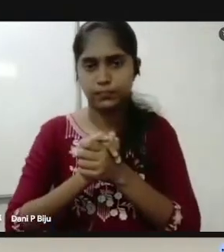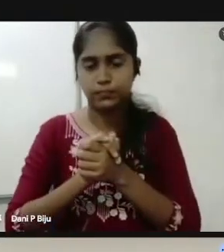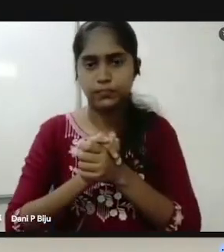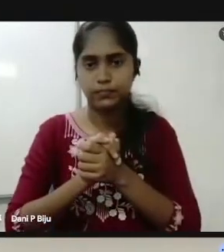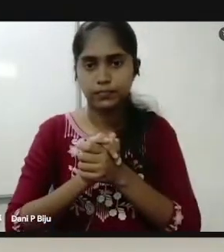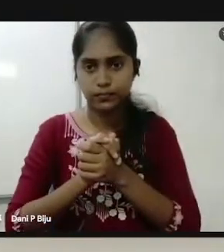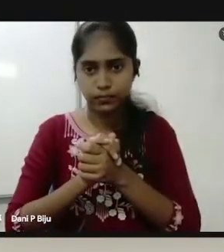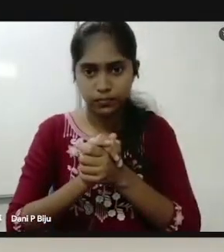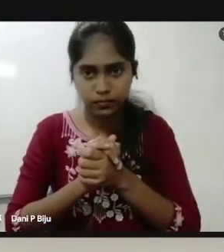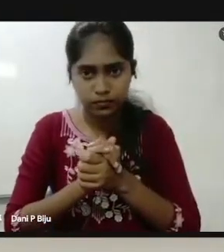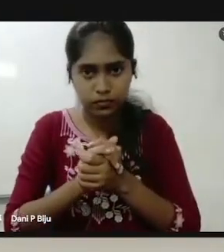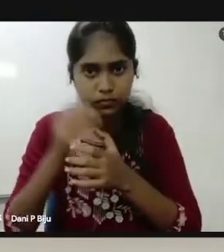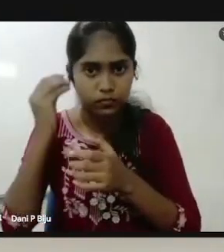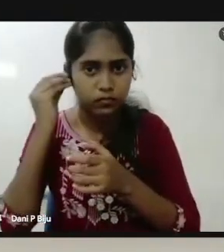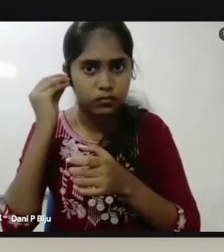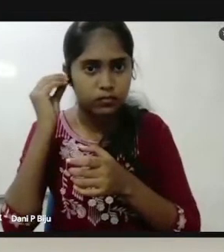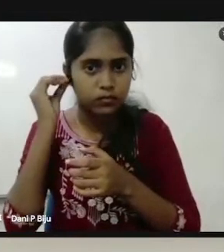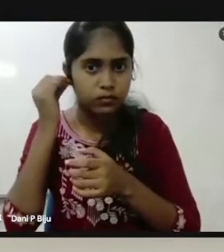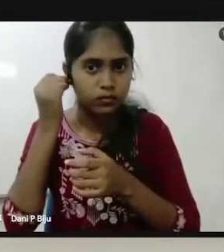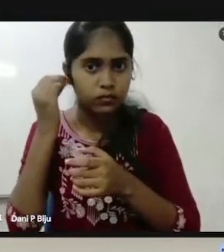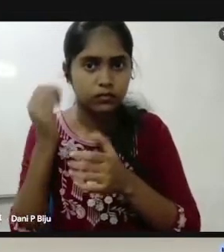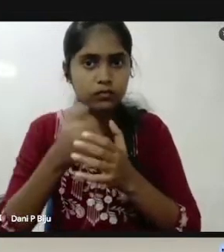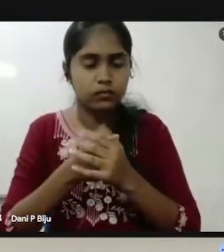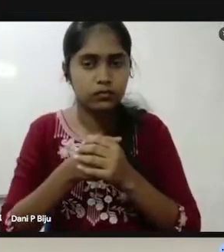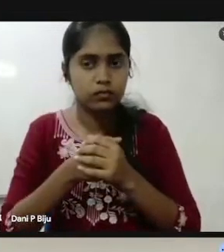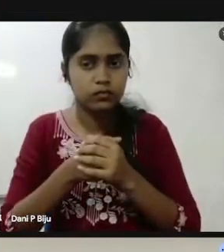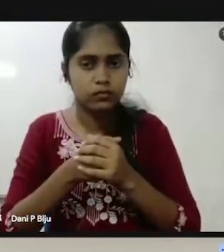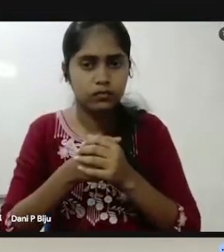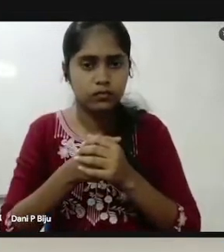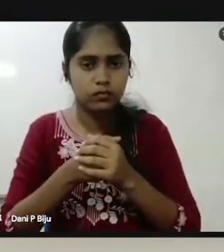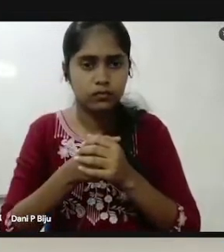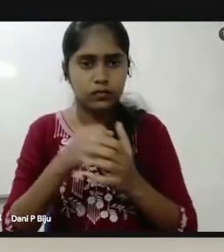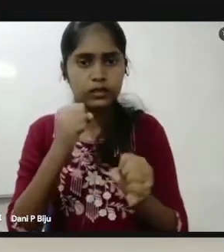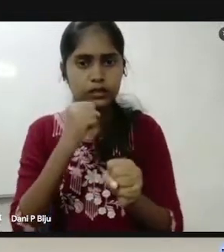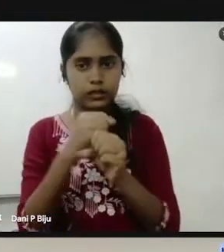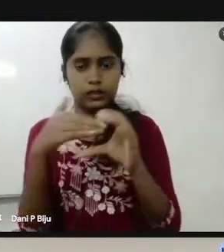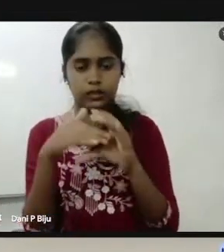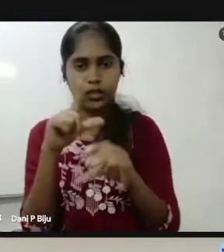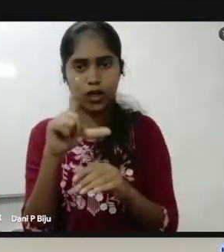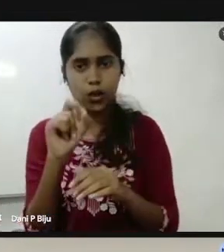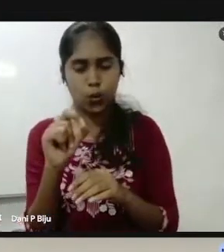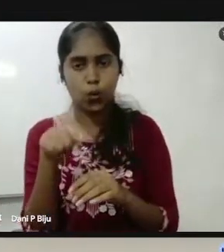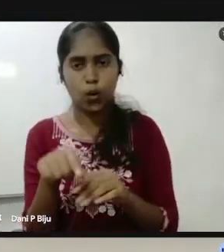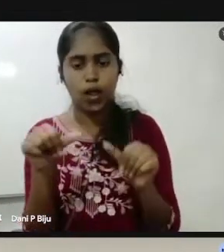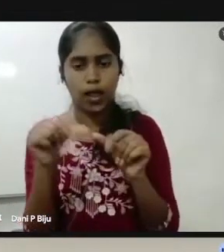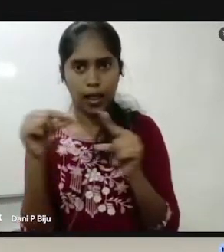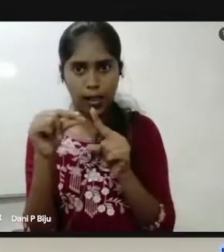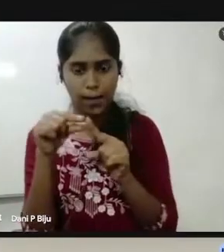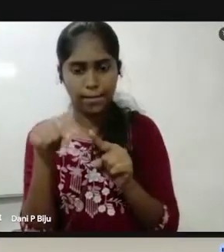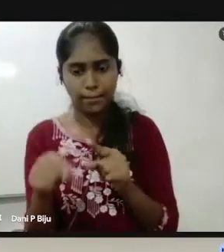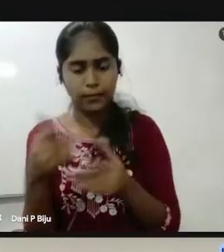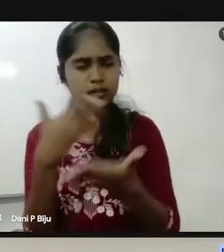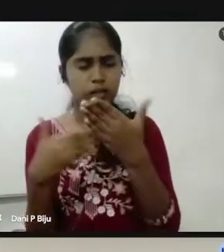ഈ ജെലോ അപ്പൊ ഏത് ഡിസബിലിറ്റി ആയിട്ട് റിലേറ്റഡ് ആണ്? ഏതാണ് ജെലോ? ഐ തിങ്ക് അവരത്